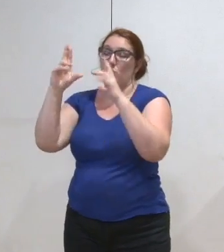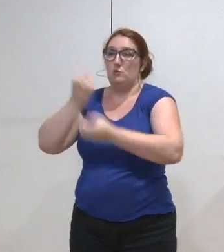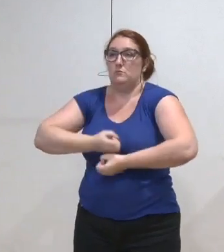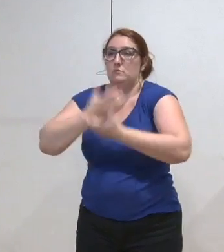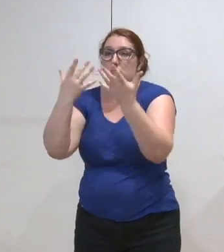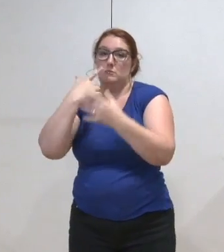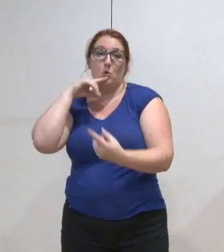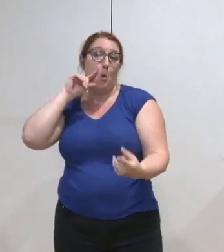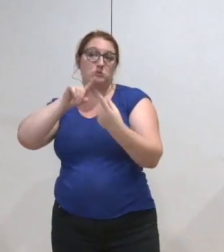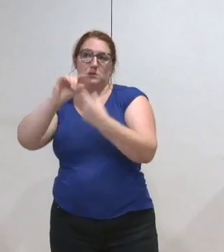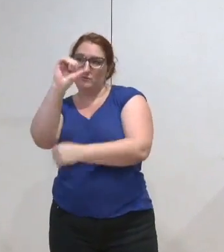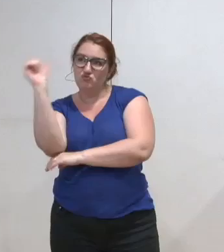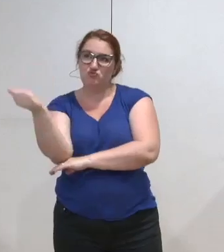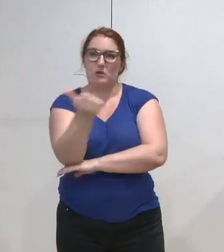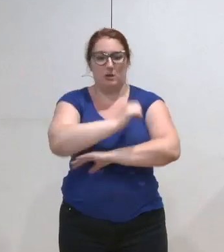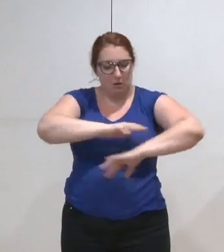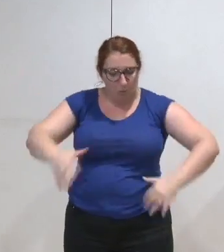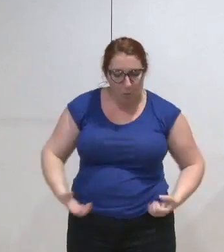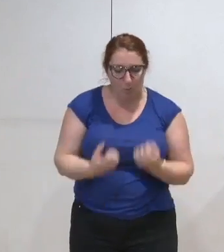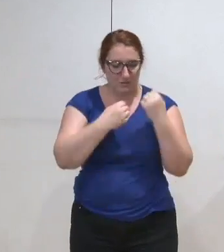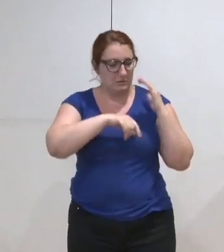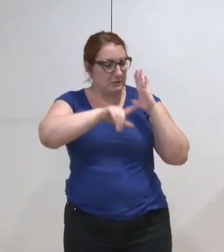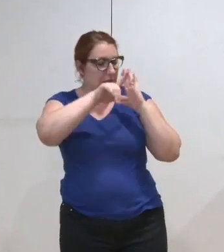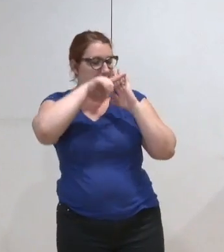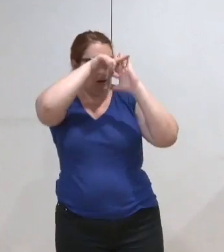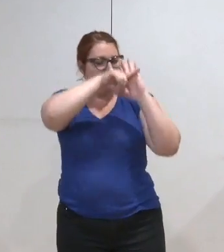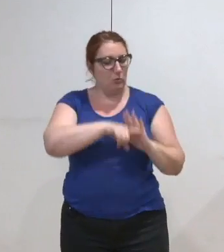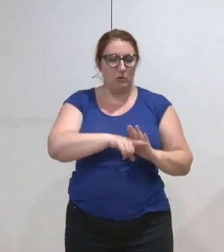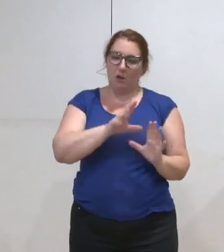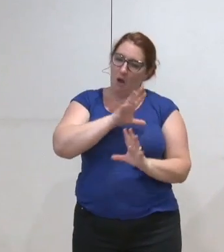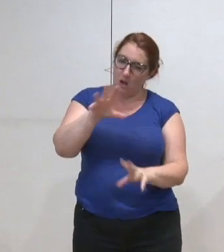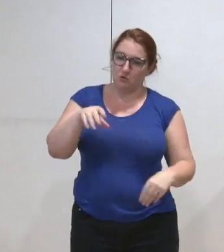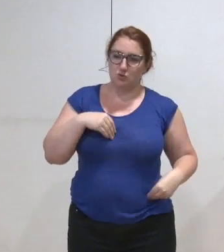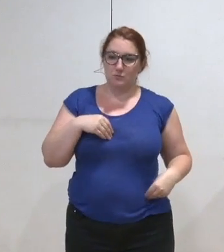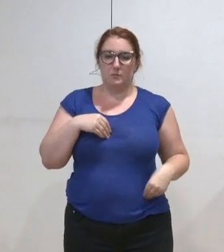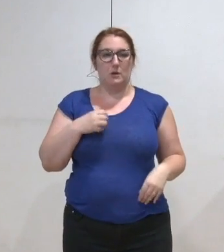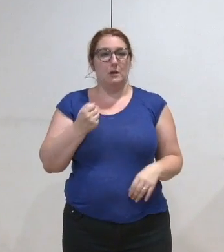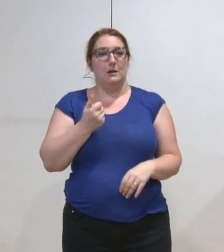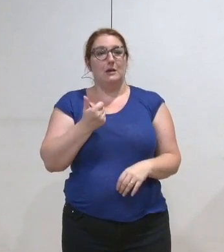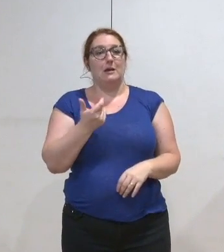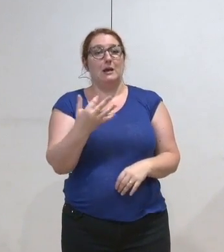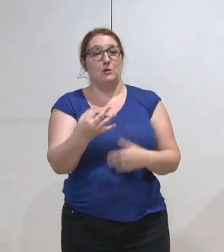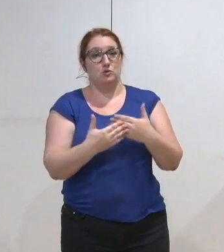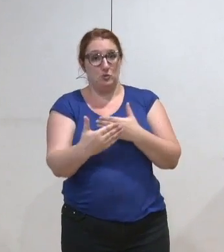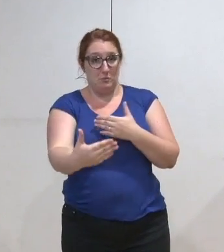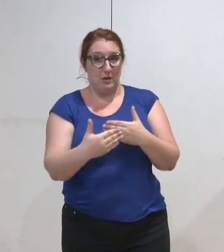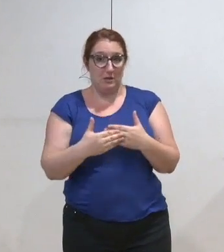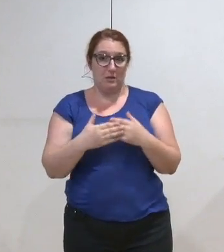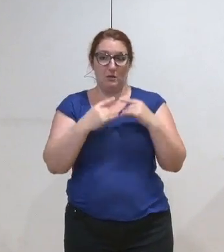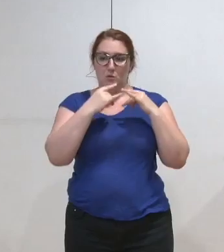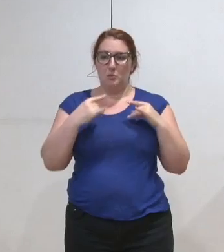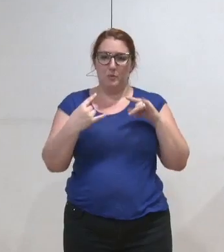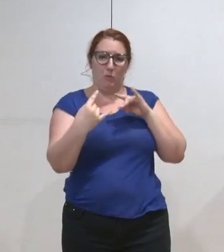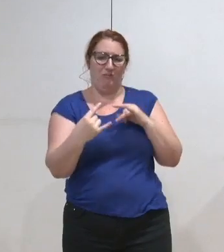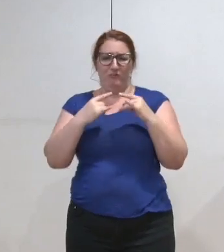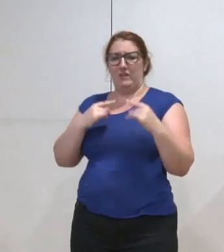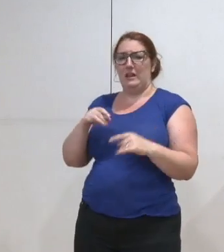réglementaires donc quelques semaines le bidonville d'esmenin sera évacué mais les près de